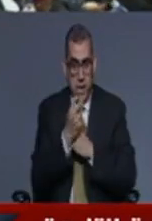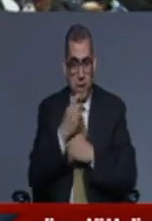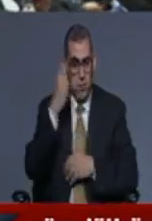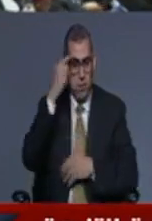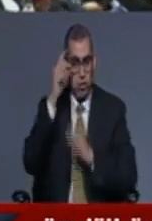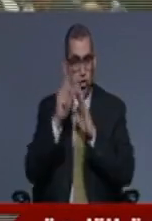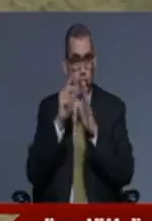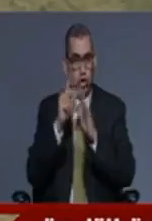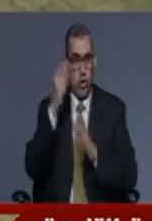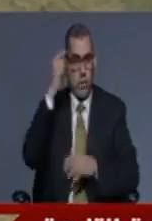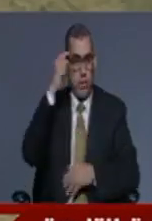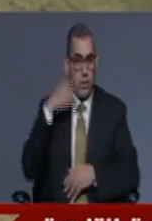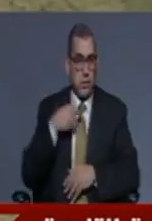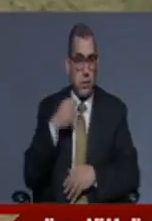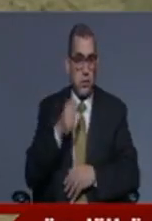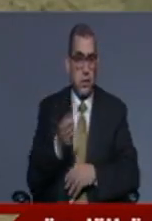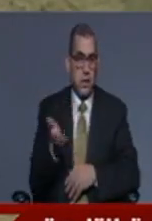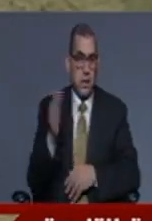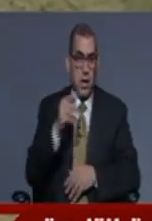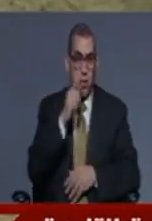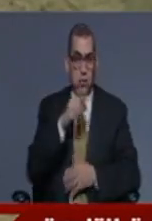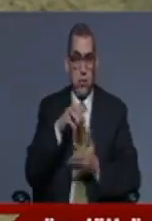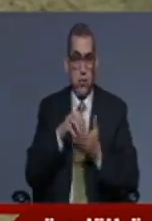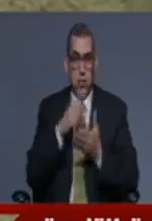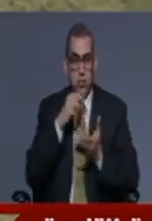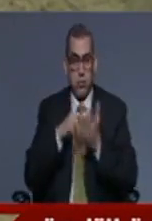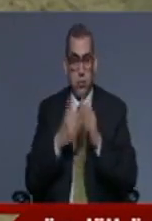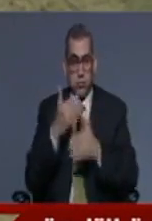عندما نعود إلى نيروبي في سبتمبر،